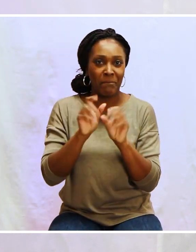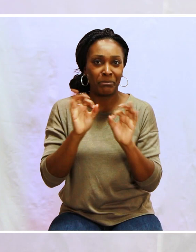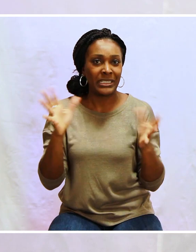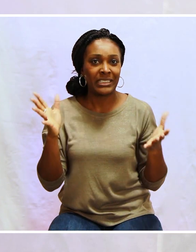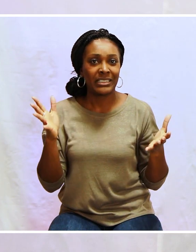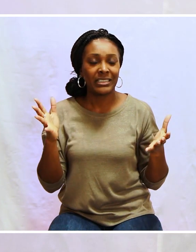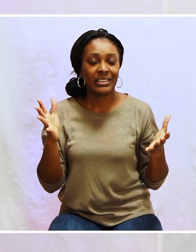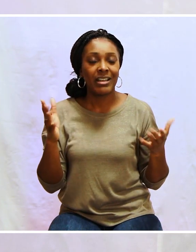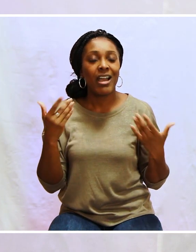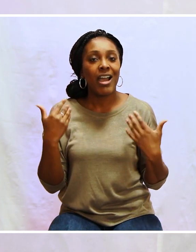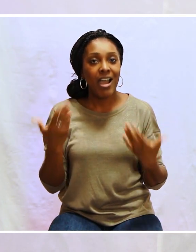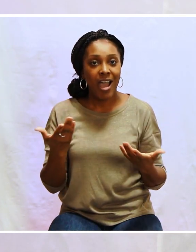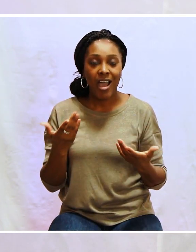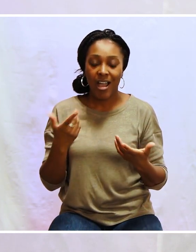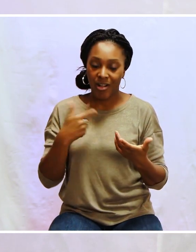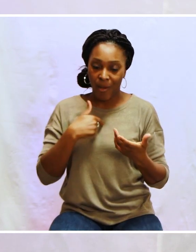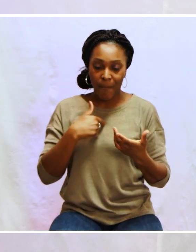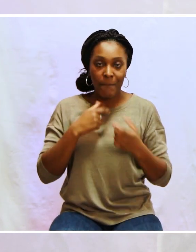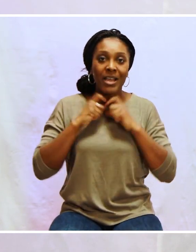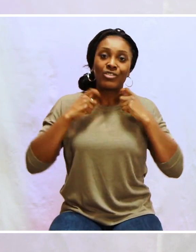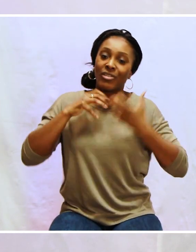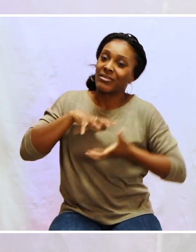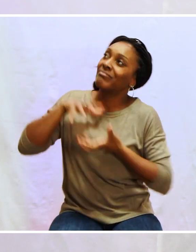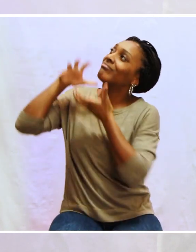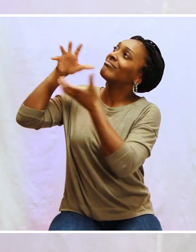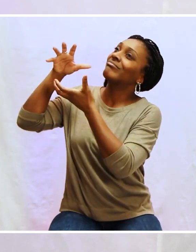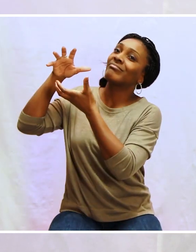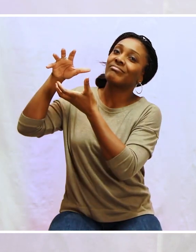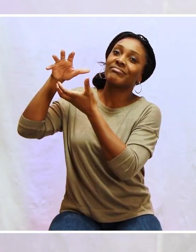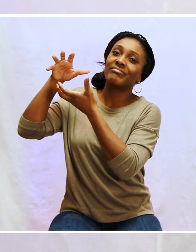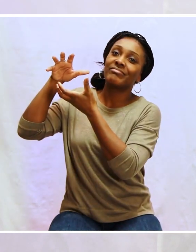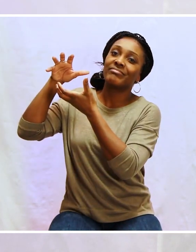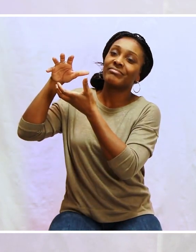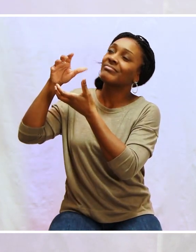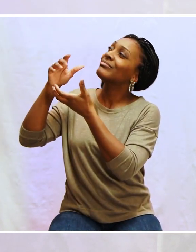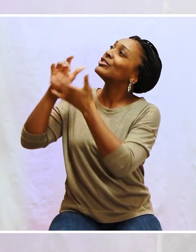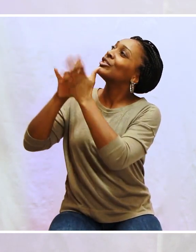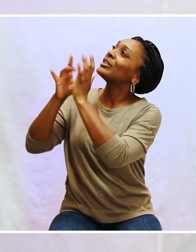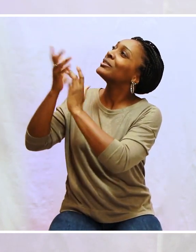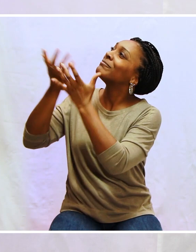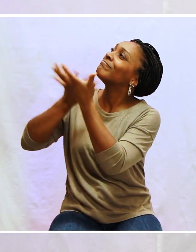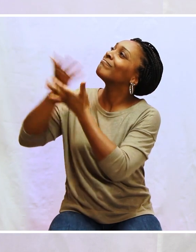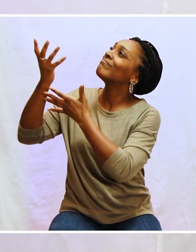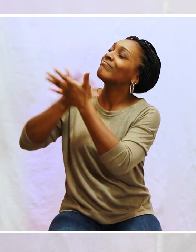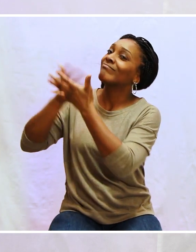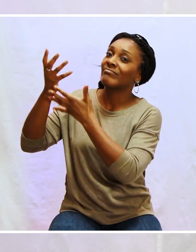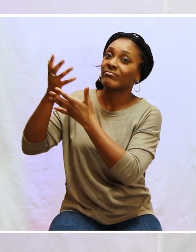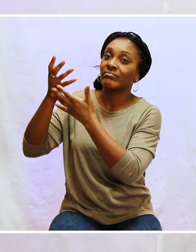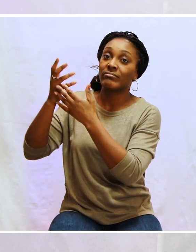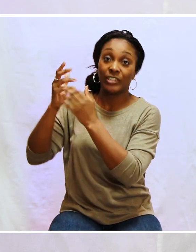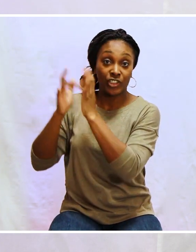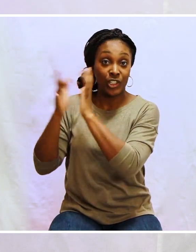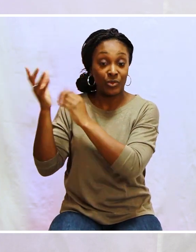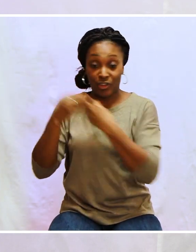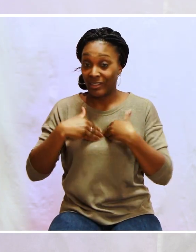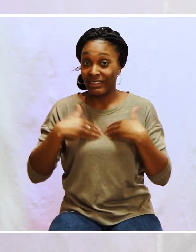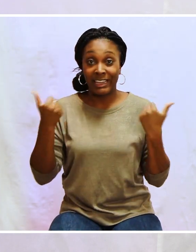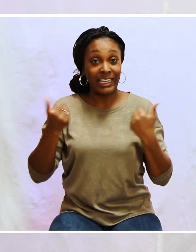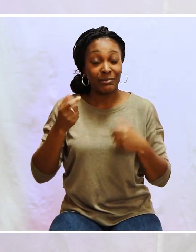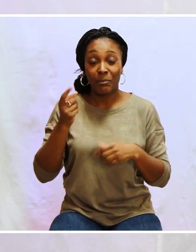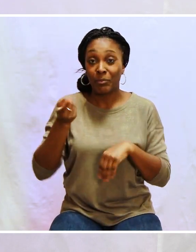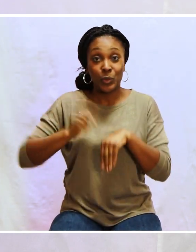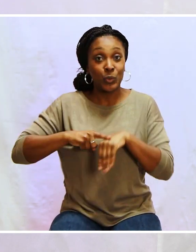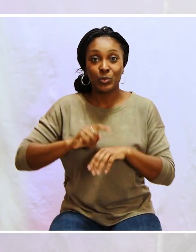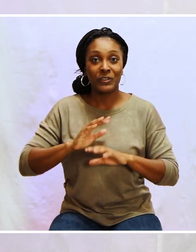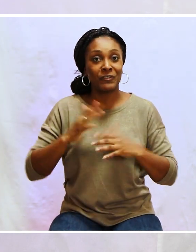cœur et qu'il lui a délivré eh bien tout ce qu'il avait subi. Il lui a dit, voilà, je te donne ma peine. Et le Seigneur l'a guéri instantanément. Et c'est un pasteur